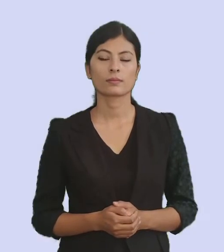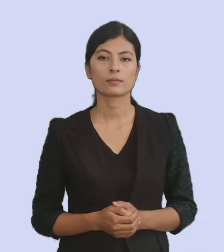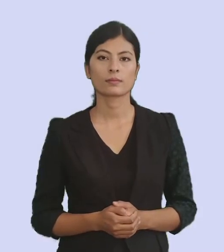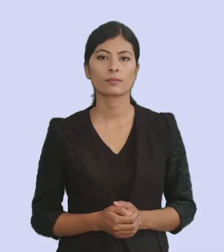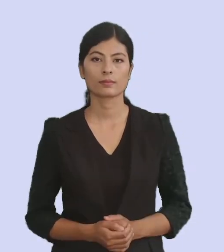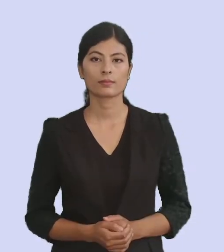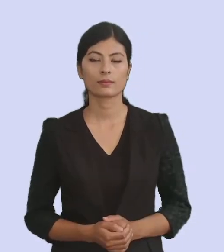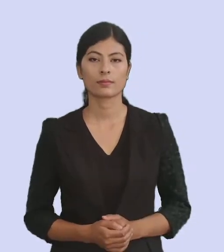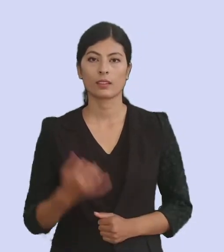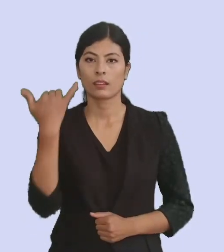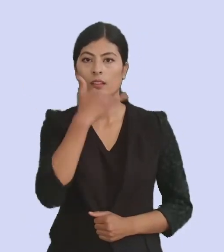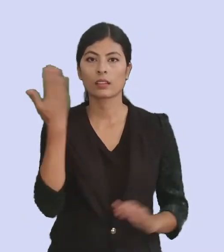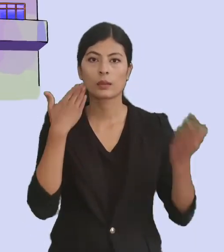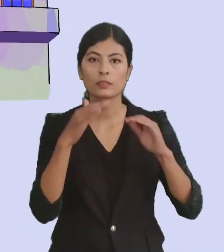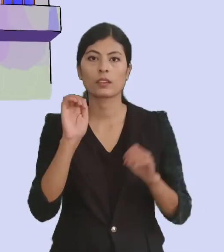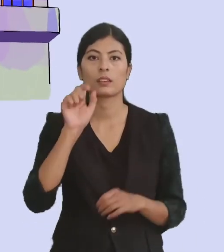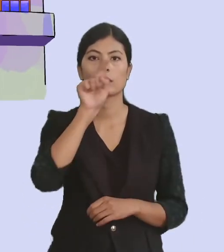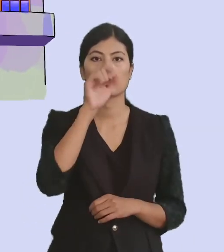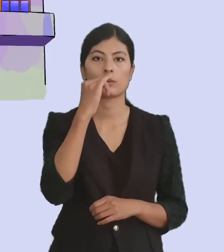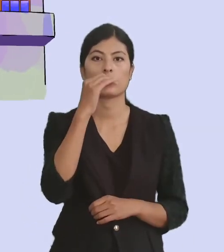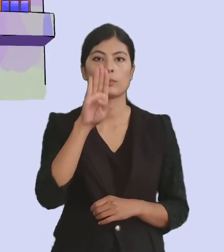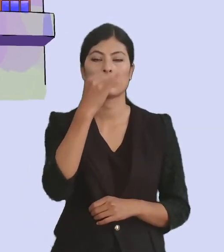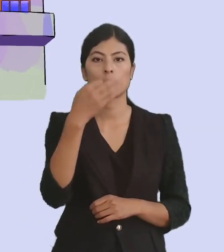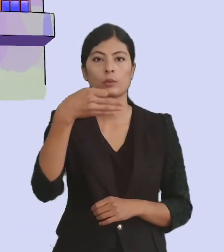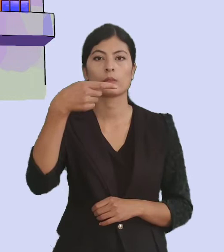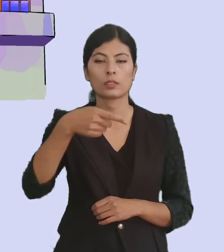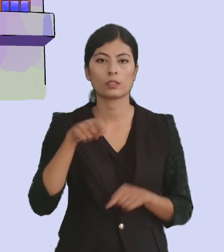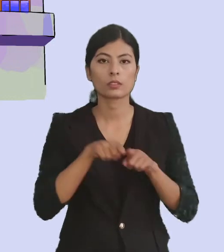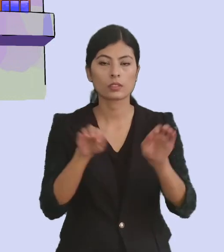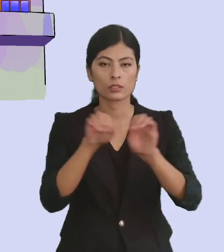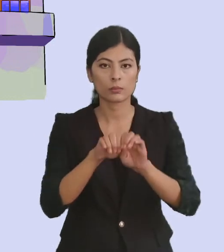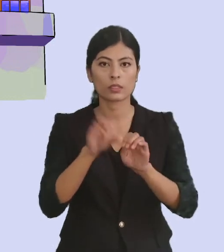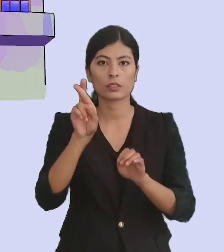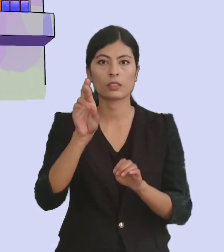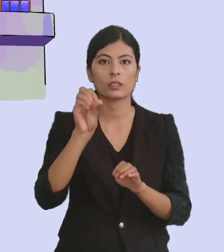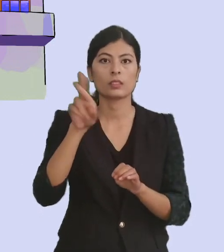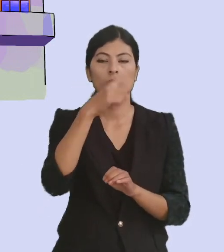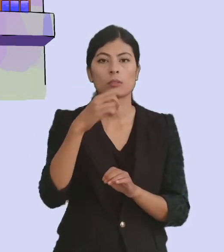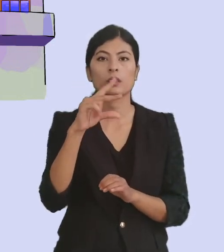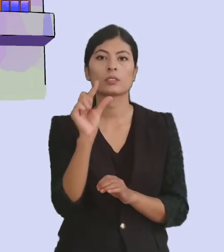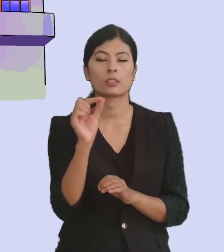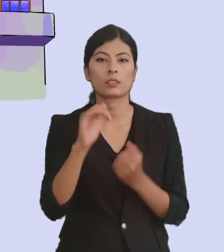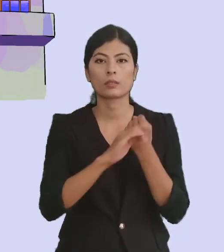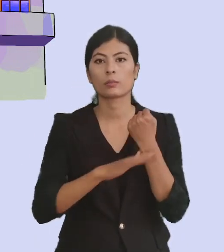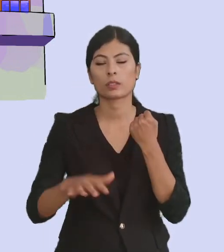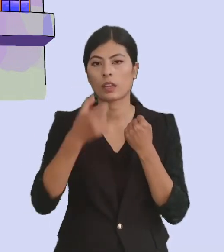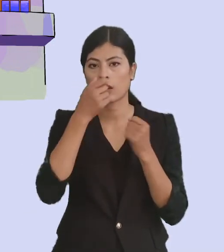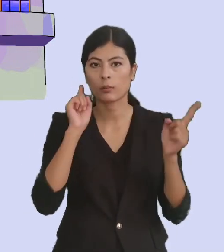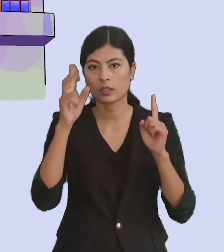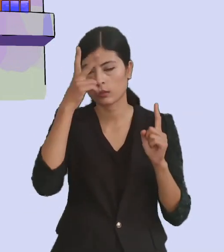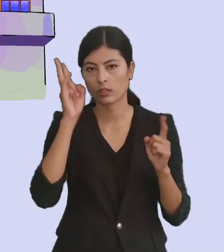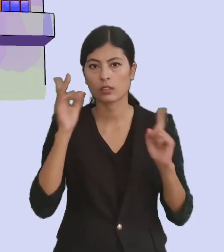लैङ्गिक हिंसा सम्बोधन सम्बन्धी प्रेषण प्रणाली सम्बन्धित गाउँपालिका वा नगरपालिकाको महिला तथा बालबालिका शाखा